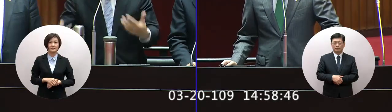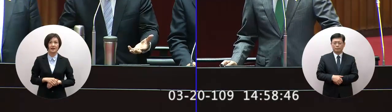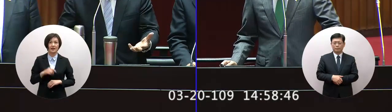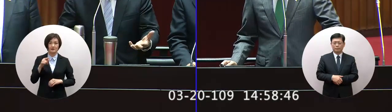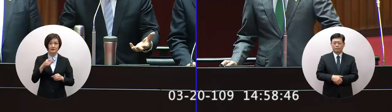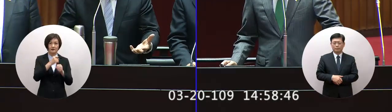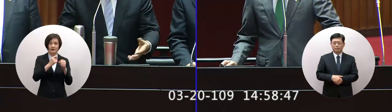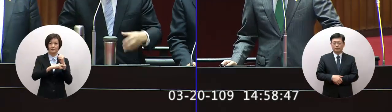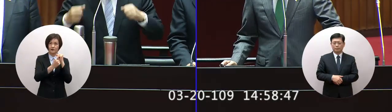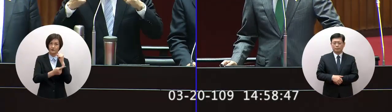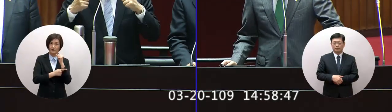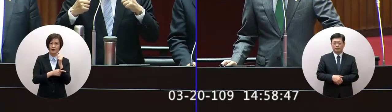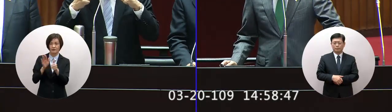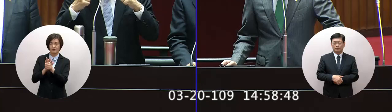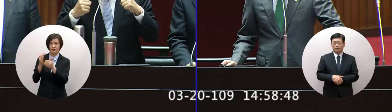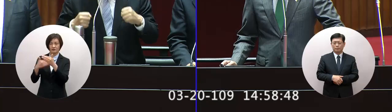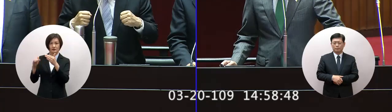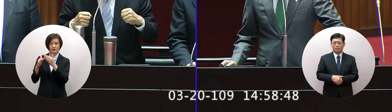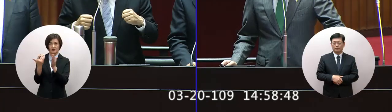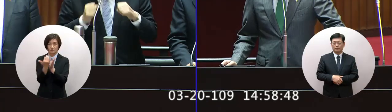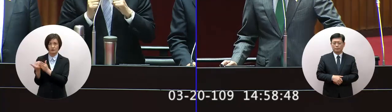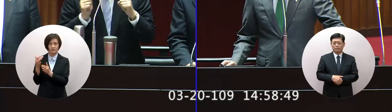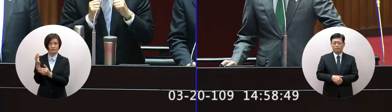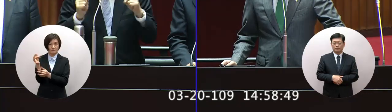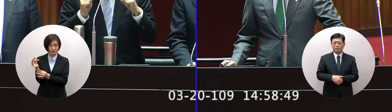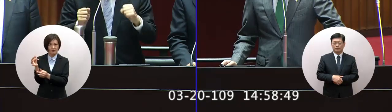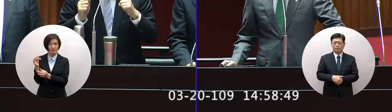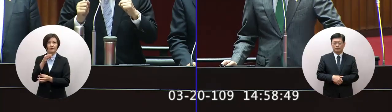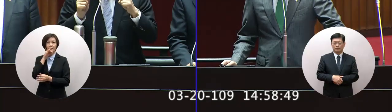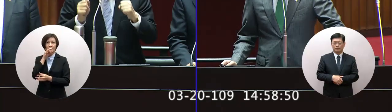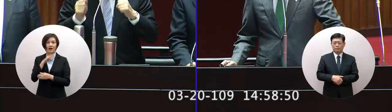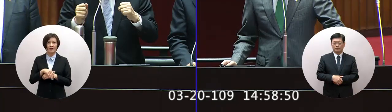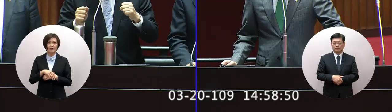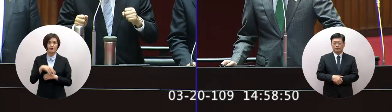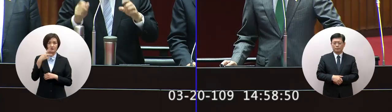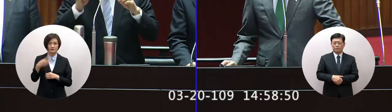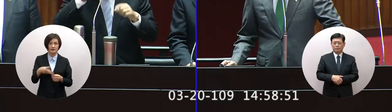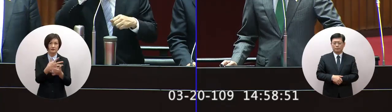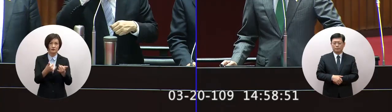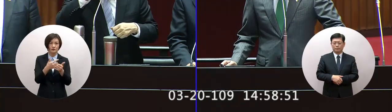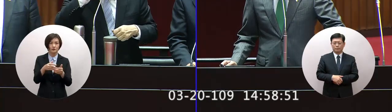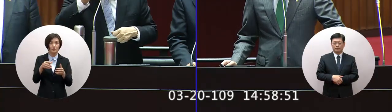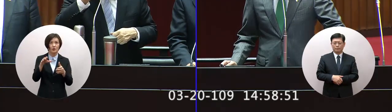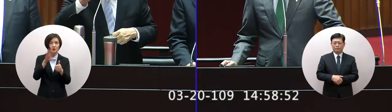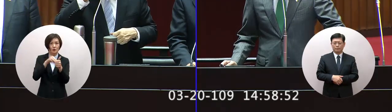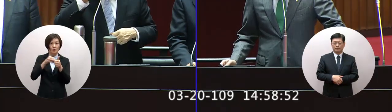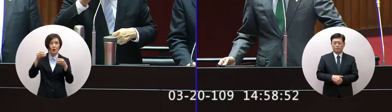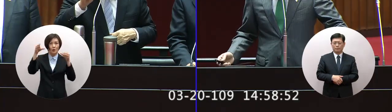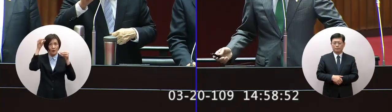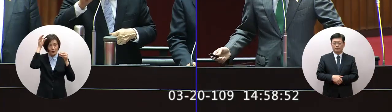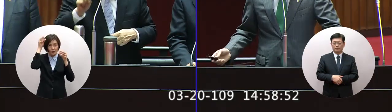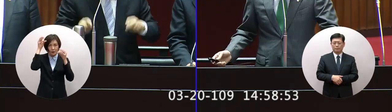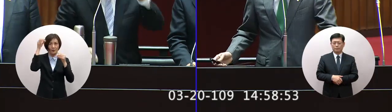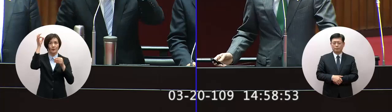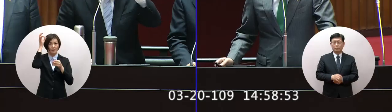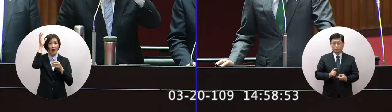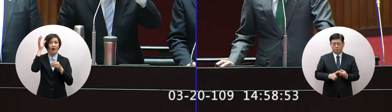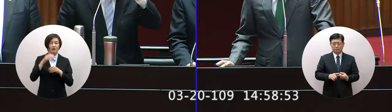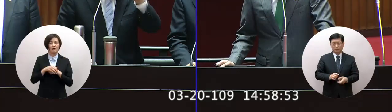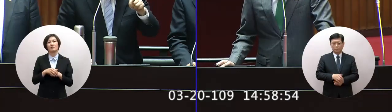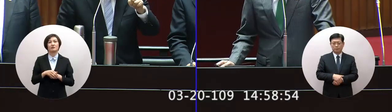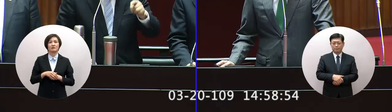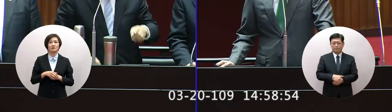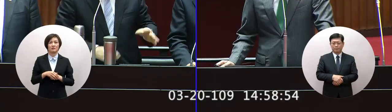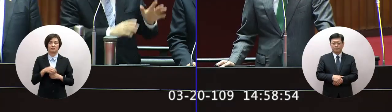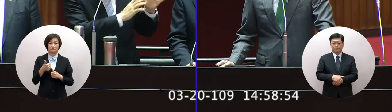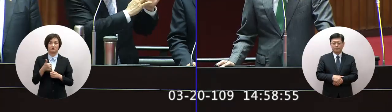学校做足了准备，让孩子也知道怎么应对，所以这是一个很好的机会教育。 Okay. 第三